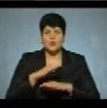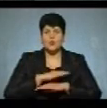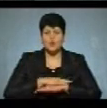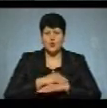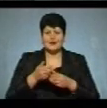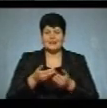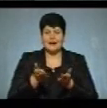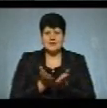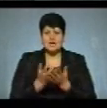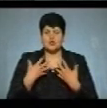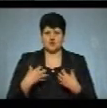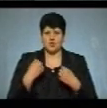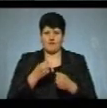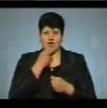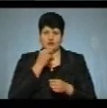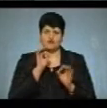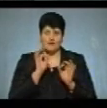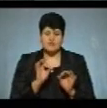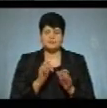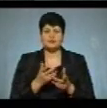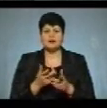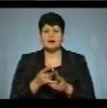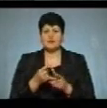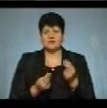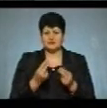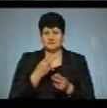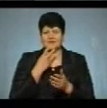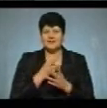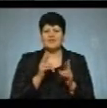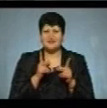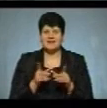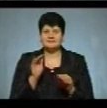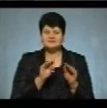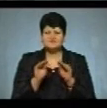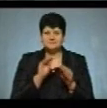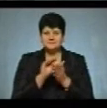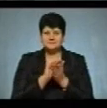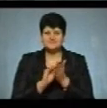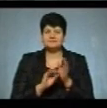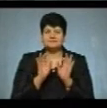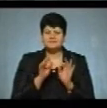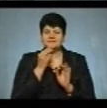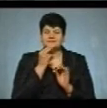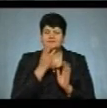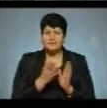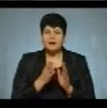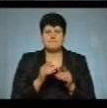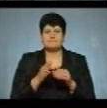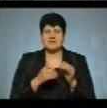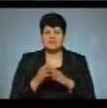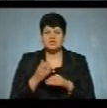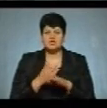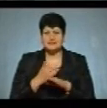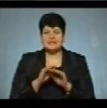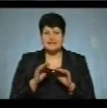«Тарілка здорового харчування». В ігровій формі вони показали другокласникам, як складати корисний раціон. Під час практичної частини